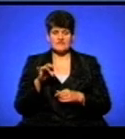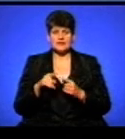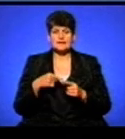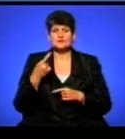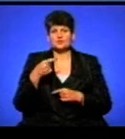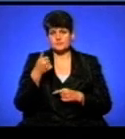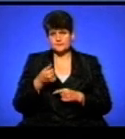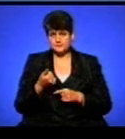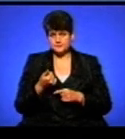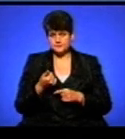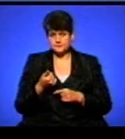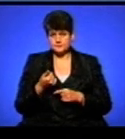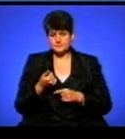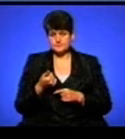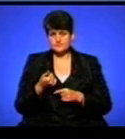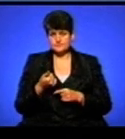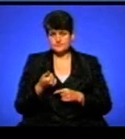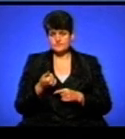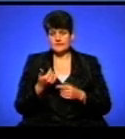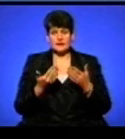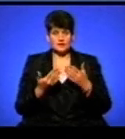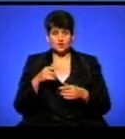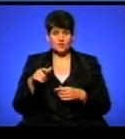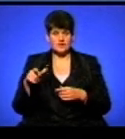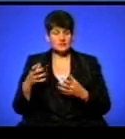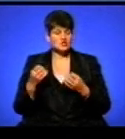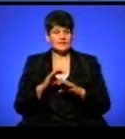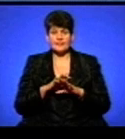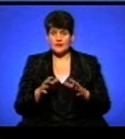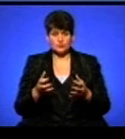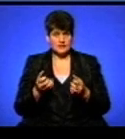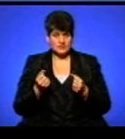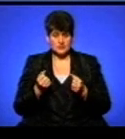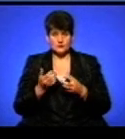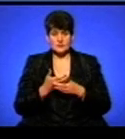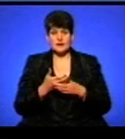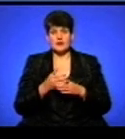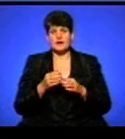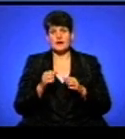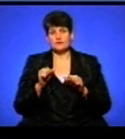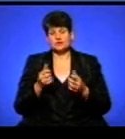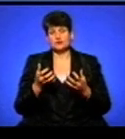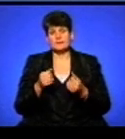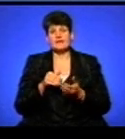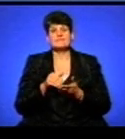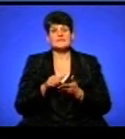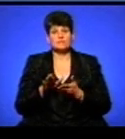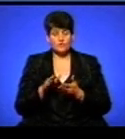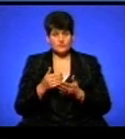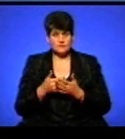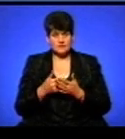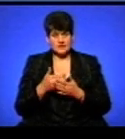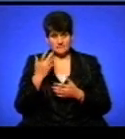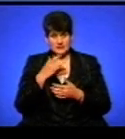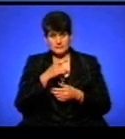року. Якщо громадяни ще не отримали субсидії, а було, можливо, отримали відмову призначення субсидії на літній